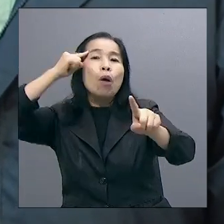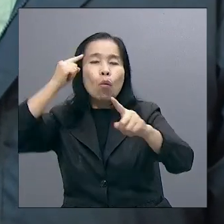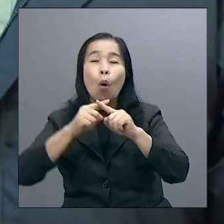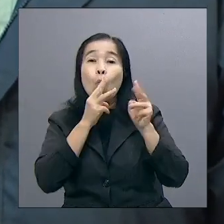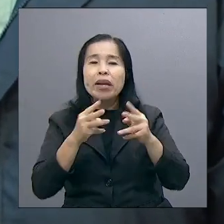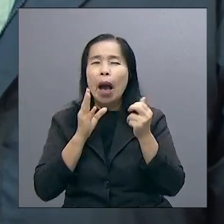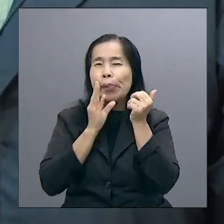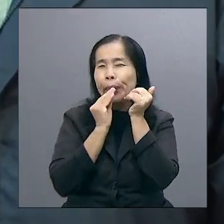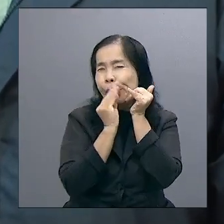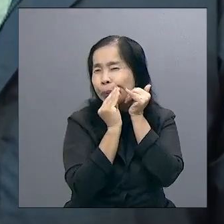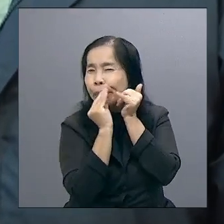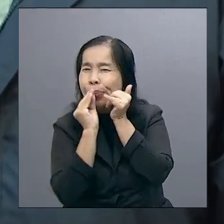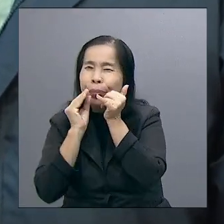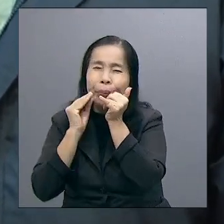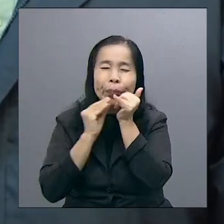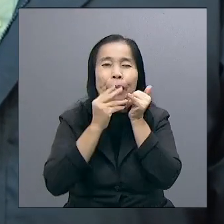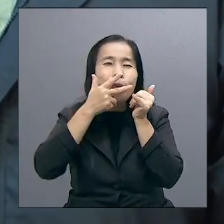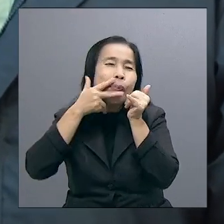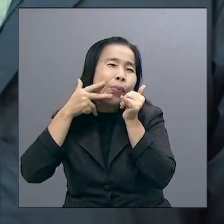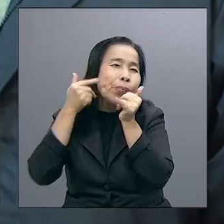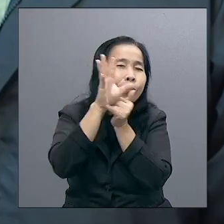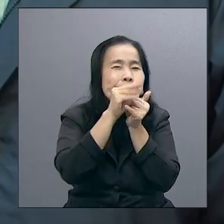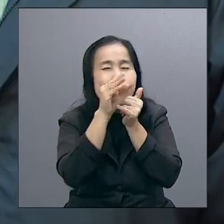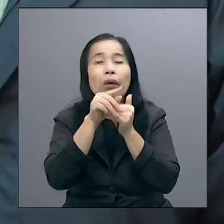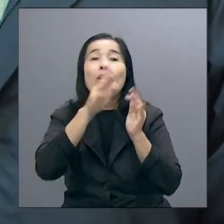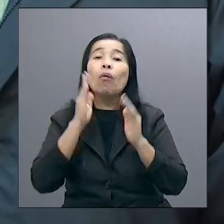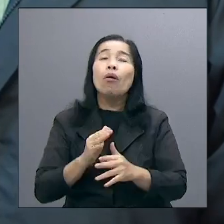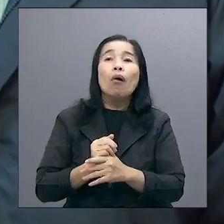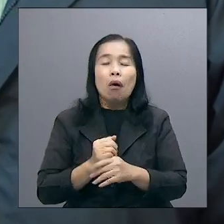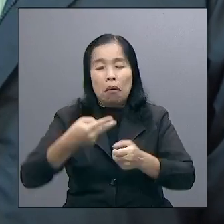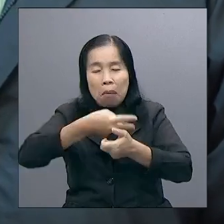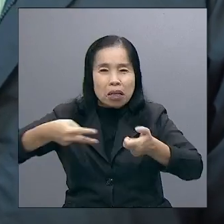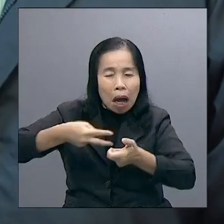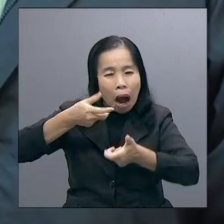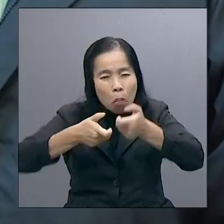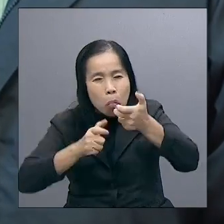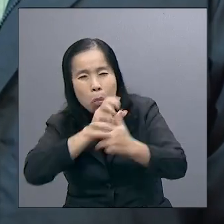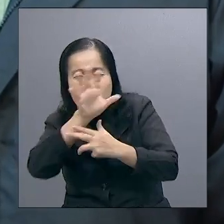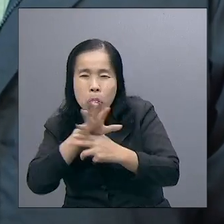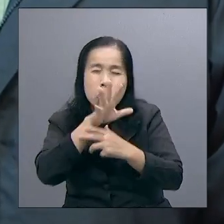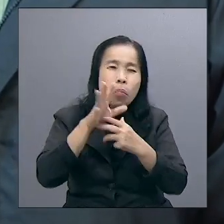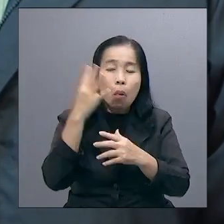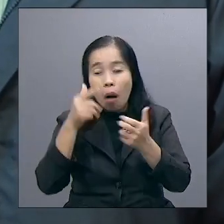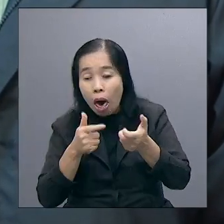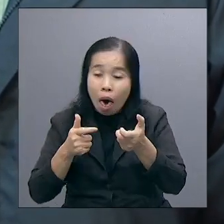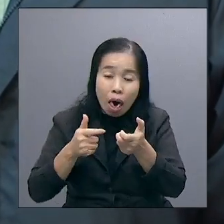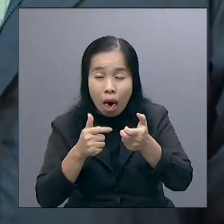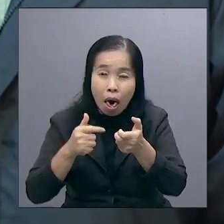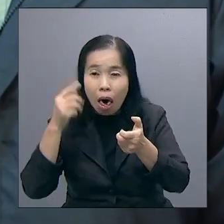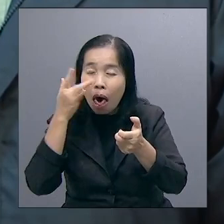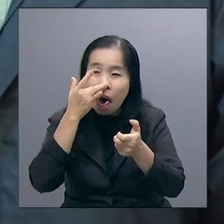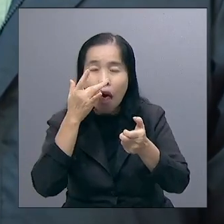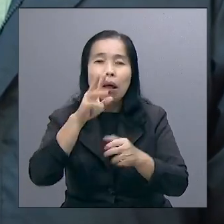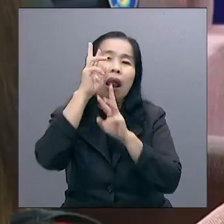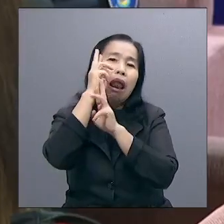ุยการชักชวน การหวานล้อมมันกจะมีเรื่องมุกใหๆเข้มาเข้าขอใหพยาชนจะไปลง